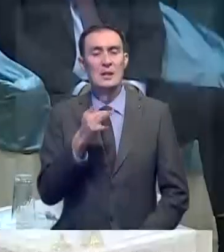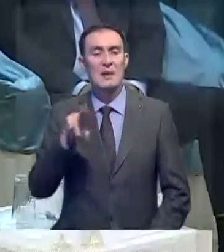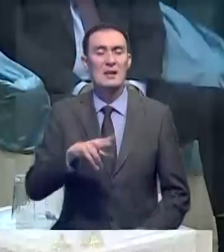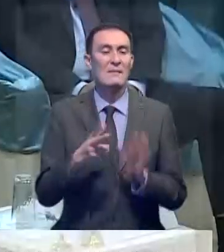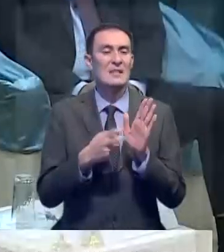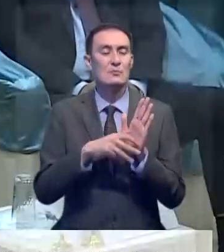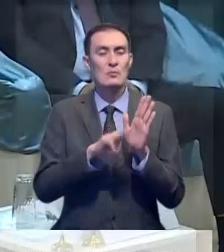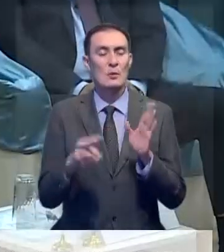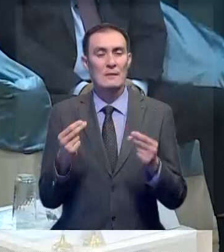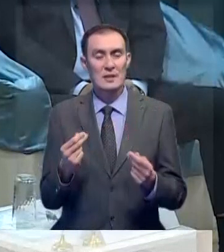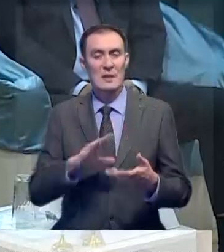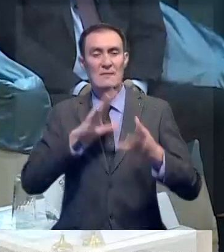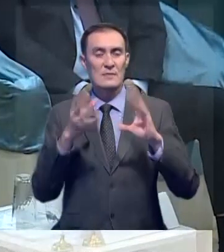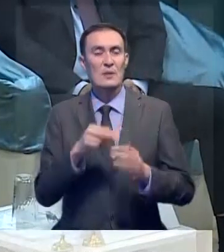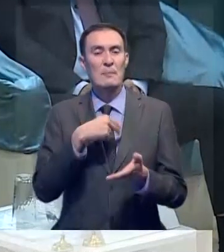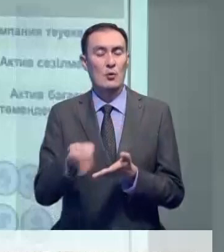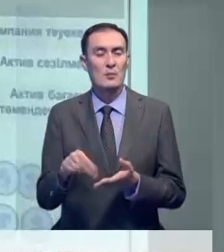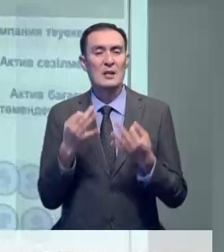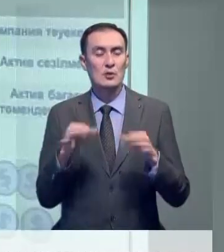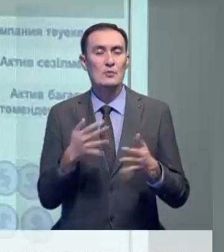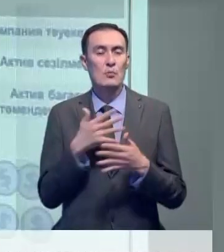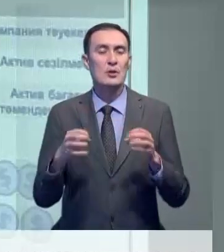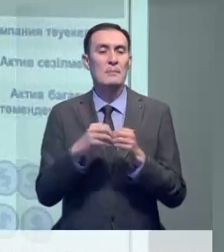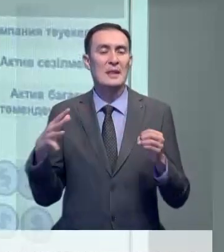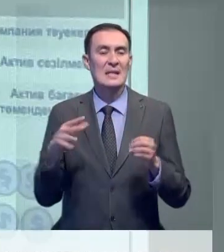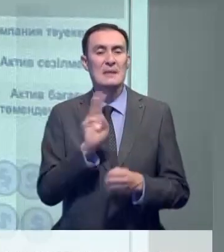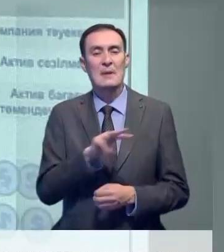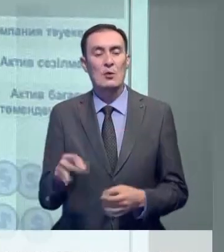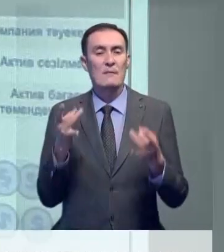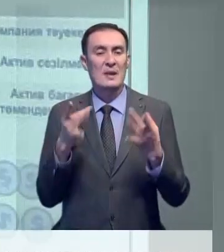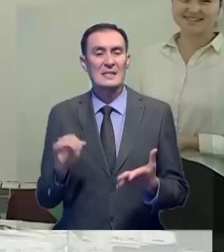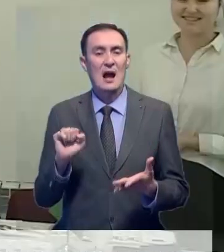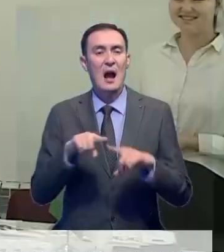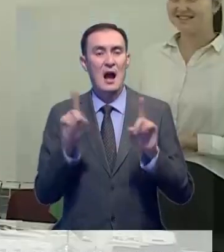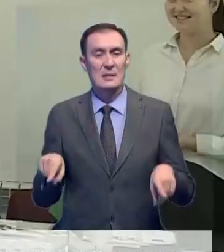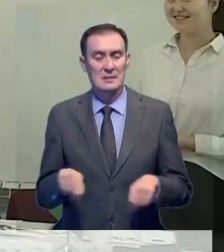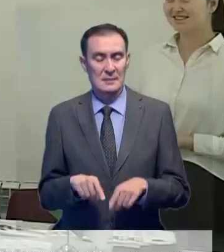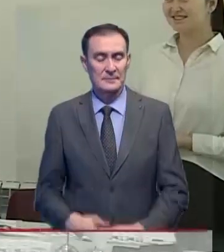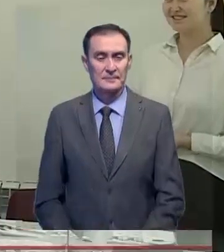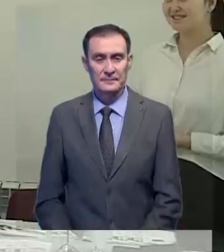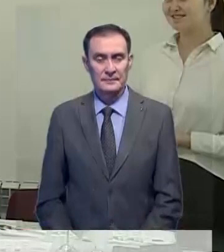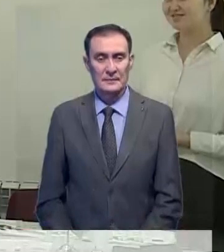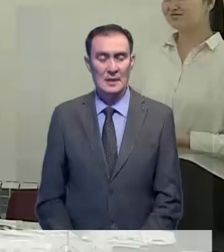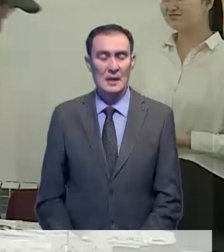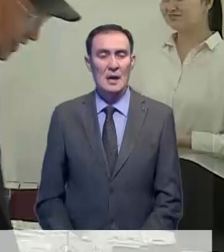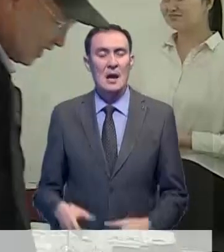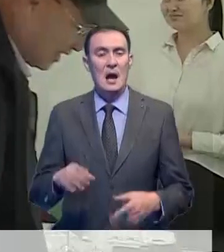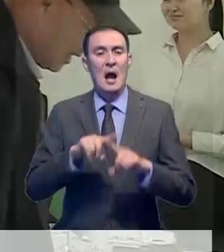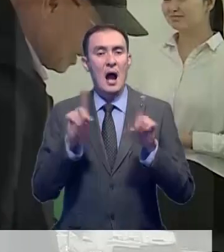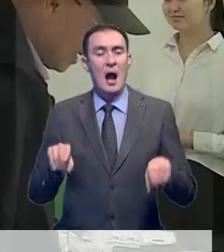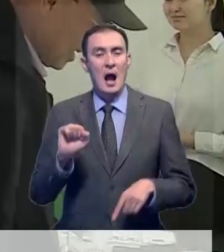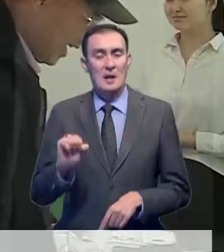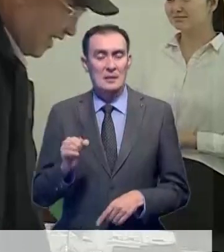800 млн тенге всего для покупки доступны более 15 млн простых акций риски касательно акции к они очень